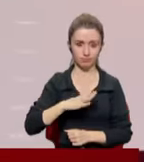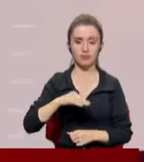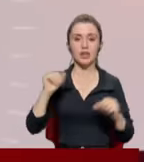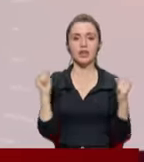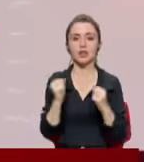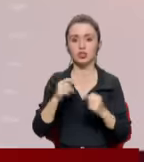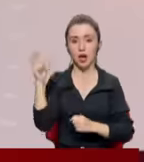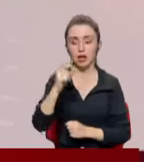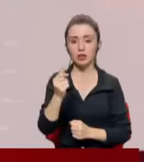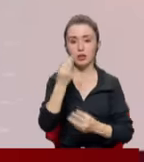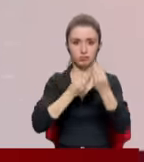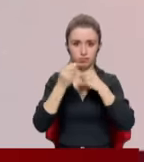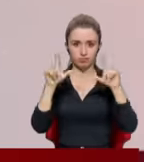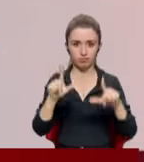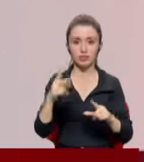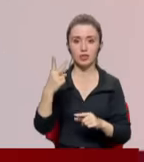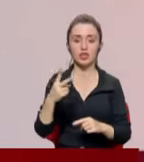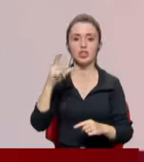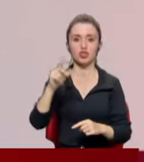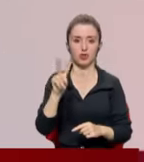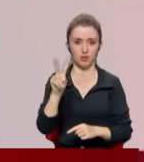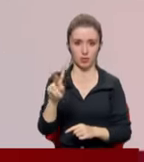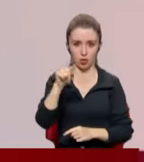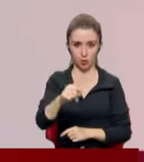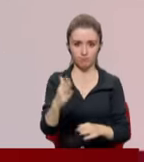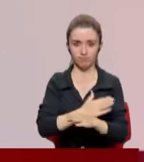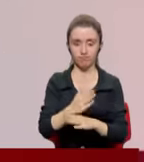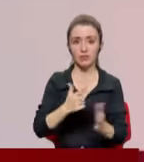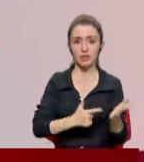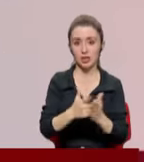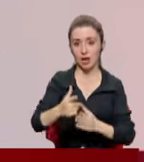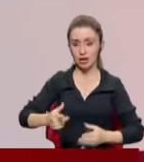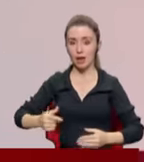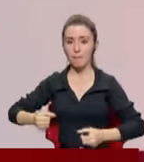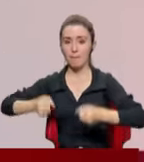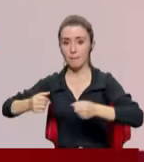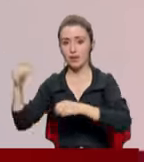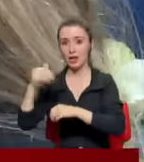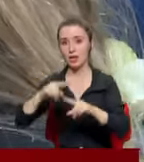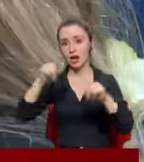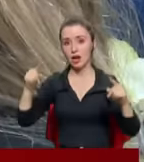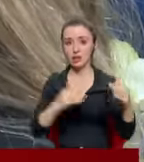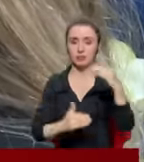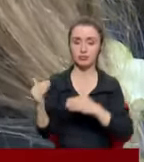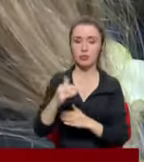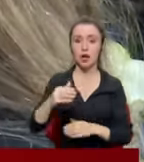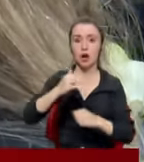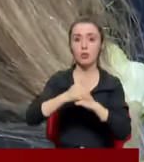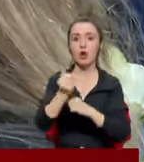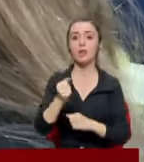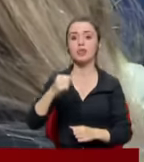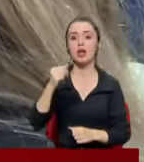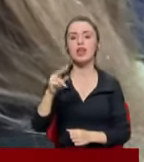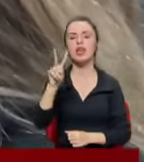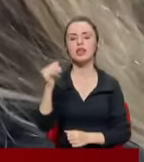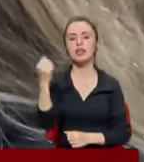aylarında tüketilmesi gereken 2 C vitamini deposu meyve tarladan tezgah gelene kadar Katlanıyor portakal almayacağım limon alacağım